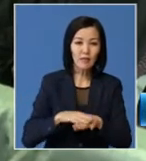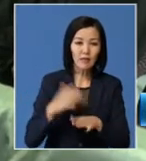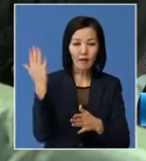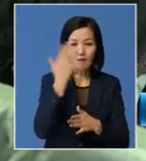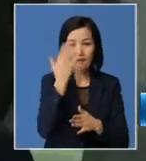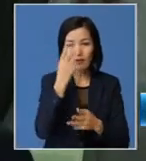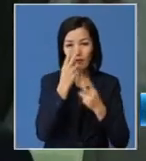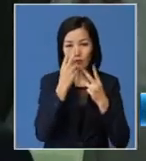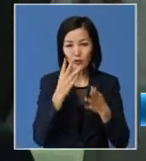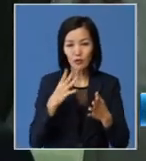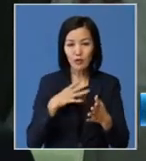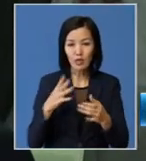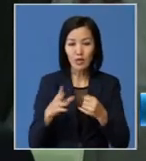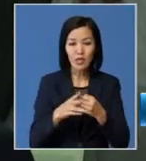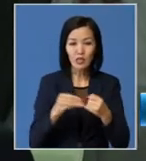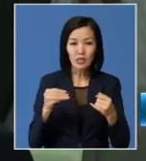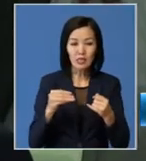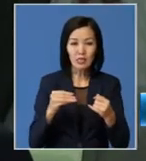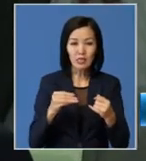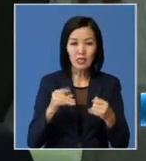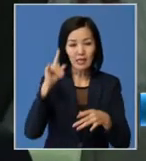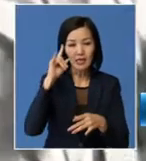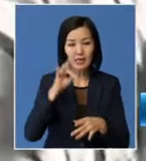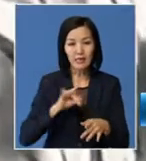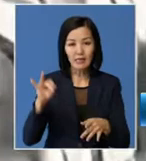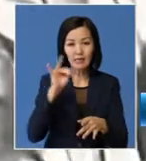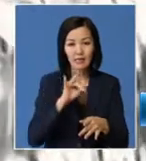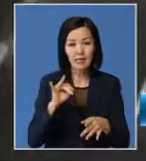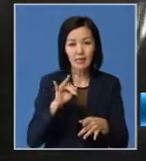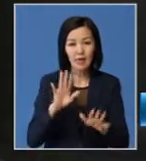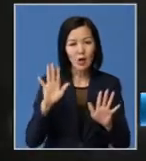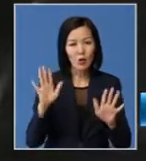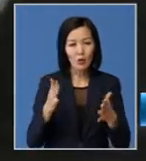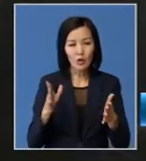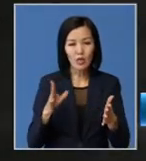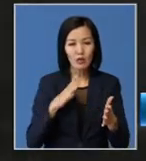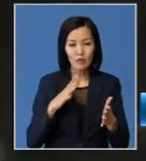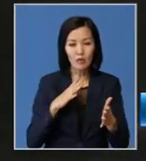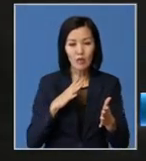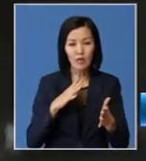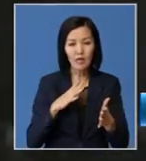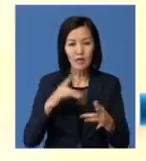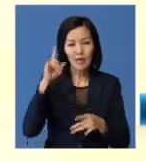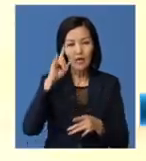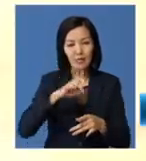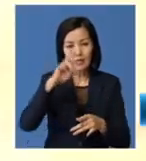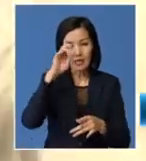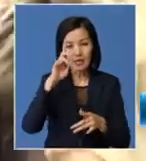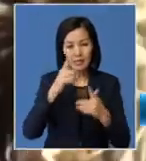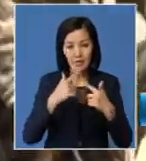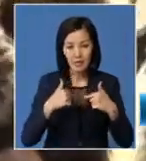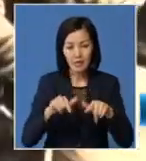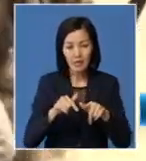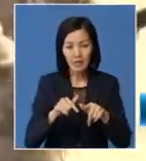фильмді тамашалады. Қасиетті Жамбыл топырағы қазақ тарихындағы біраз елеулі оқиғалардың куәсі болған. Қазақ хандығының қазығы қағылған Қозыбасы